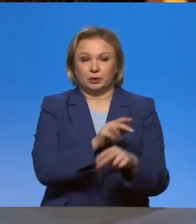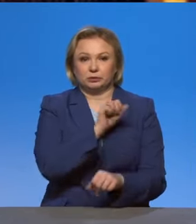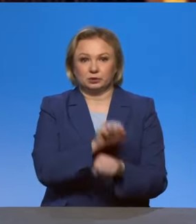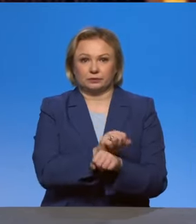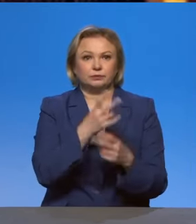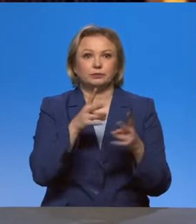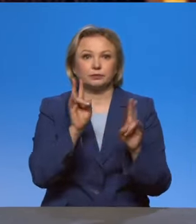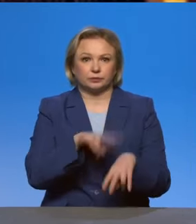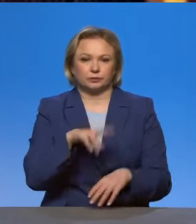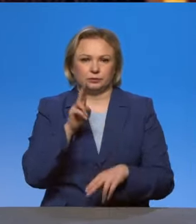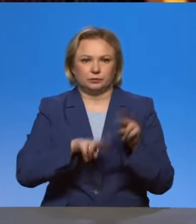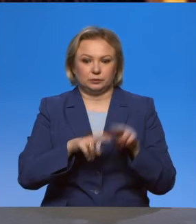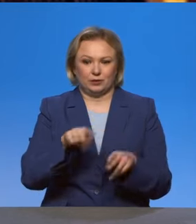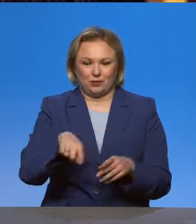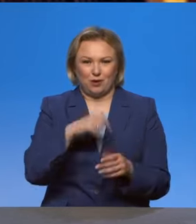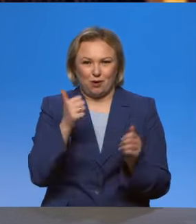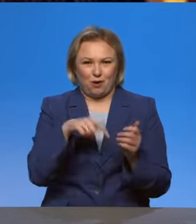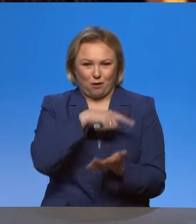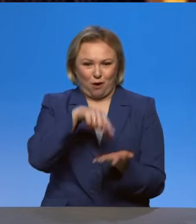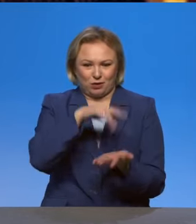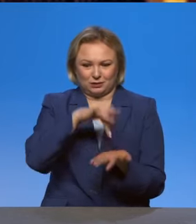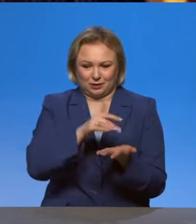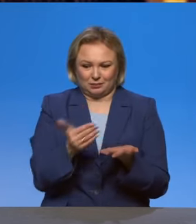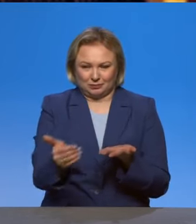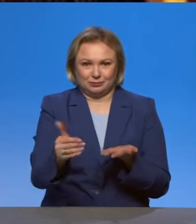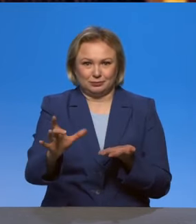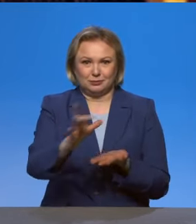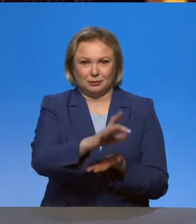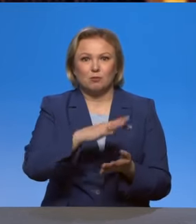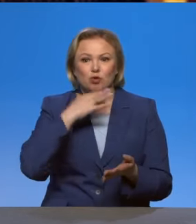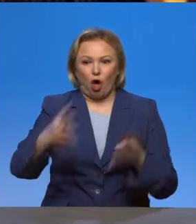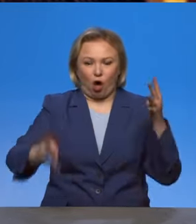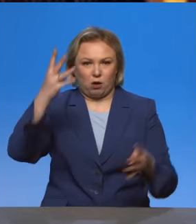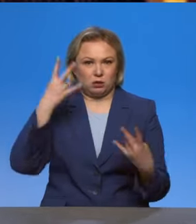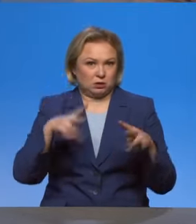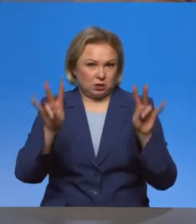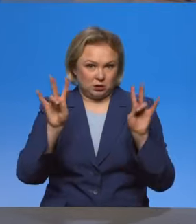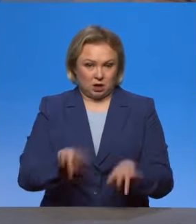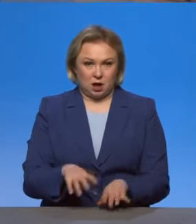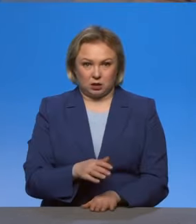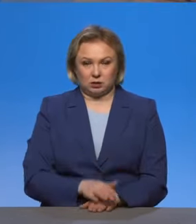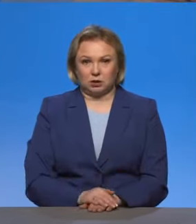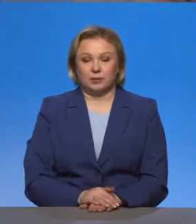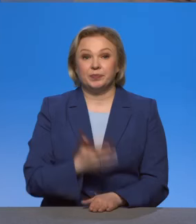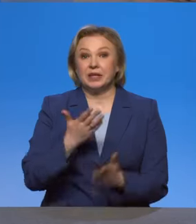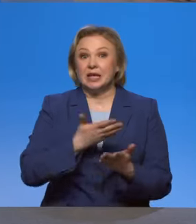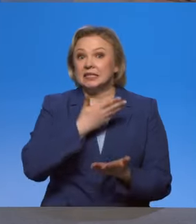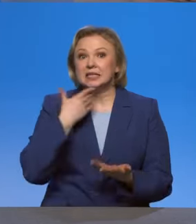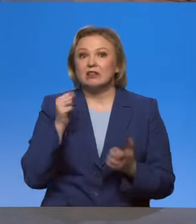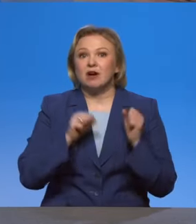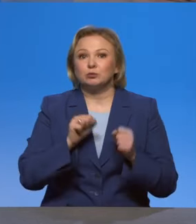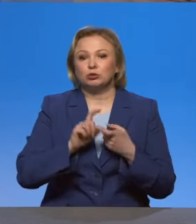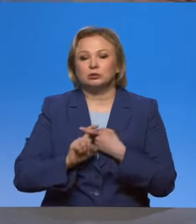строить многоэтажный пригород. Если нету центра города, если нету возможности сделать социальную,